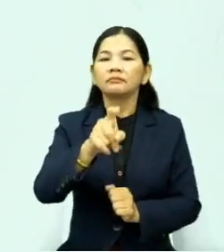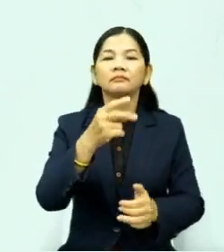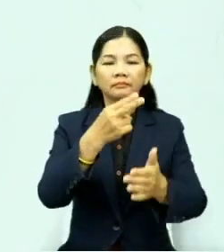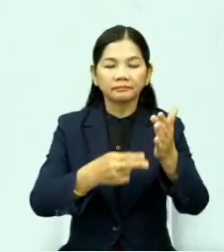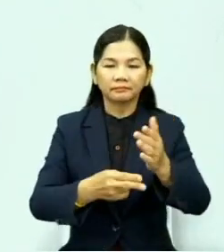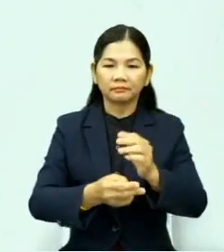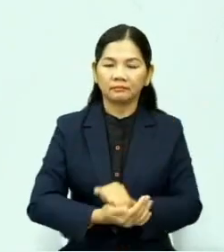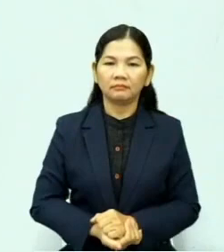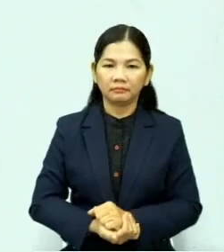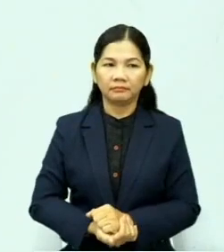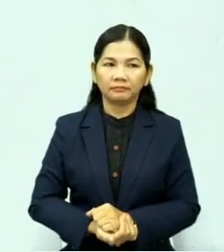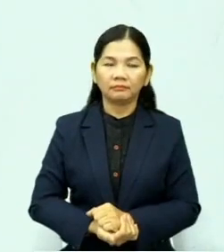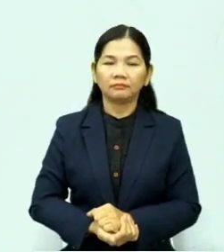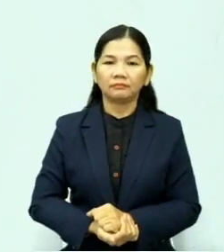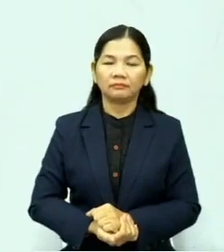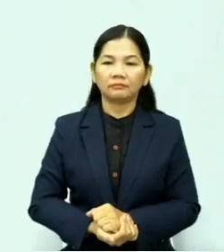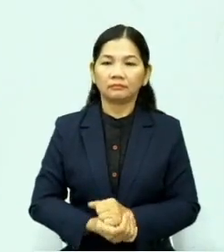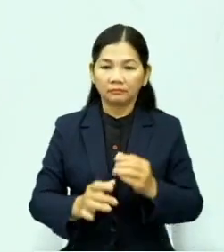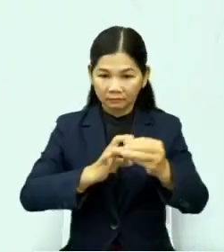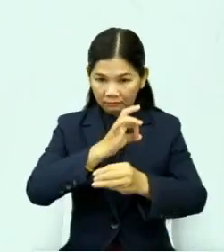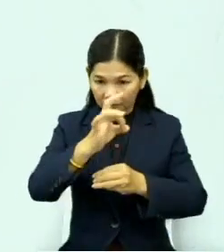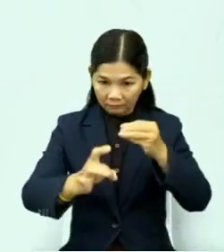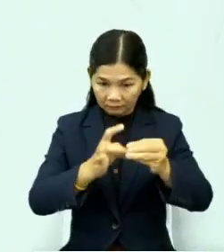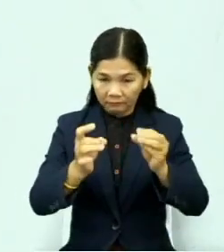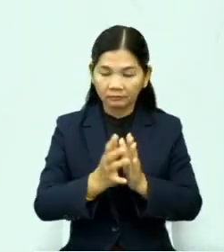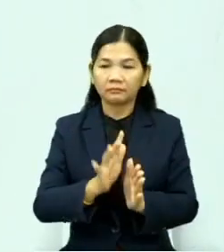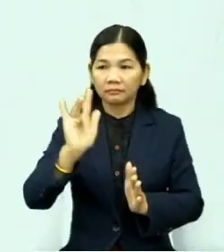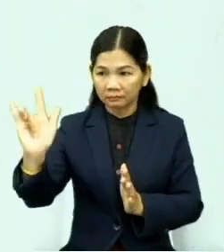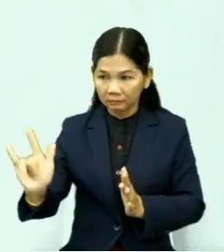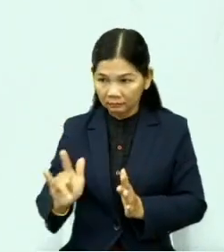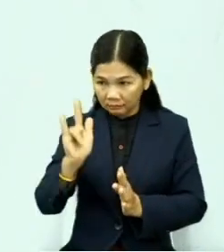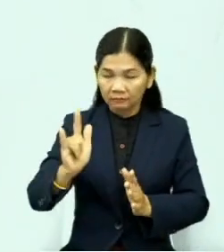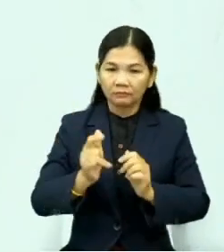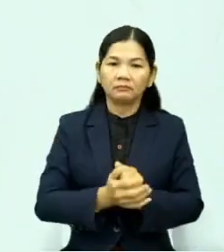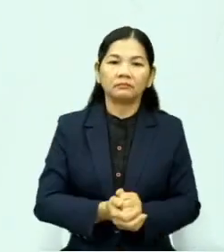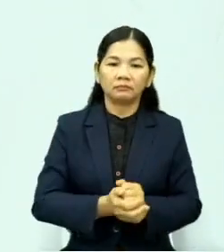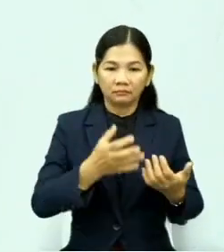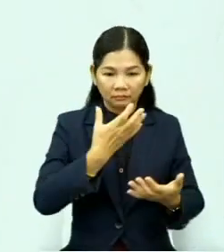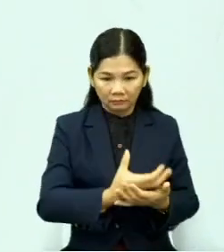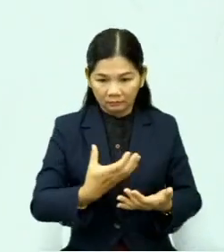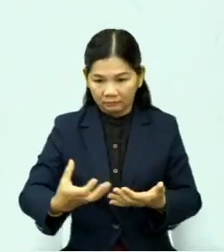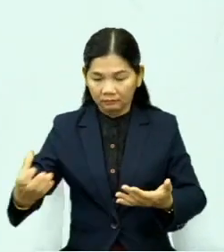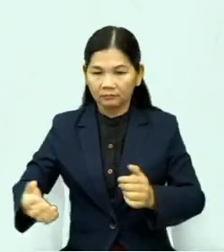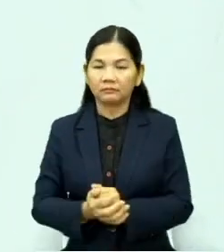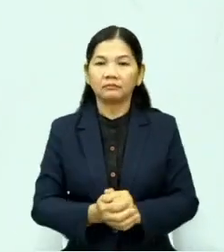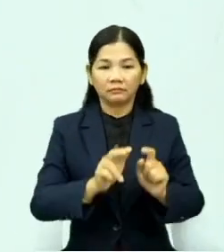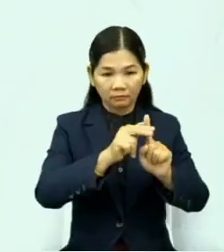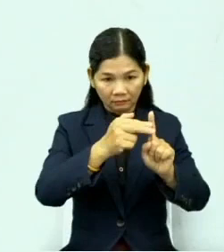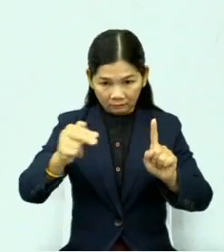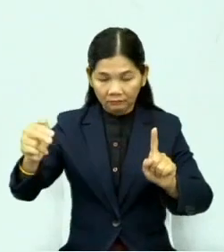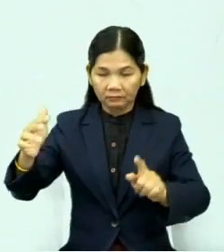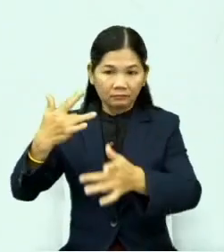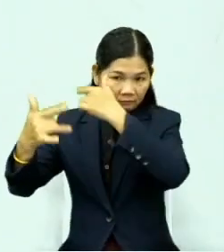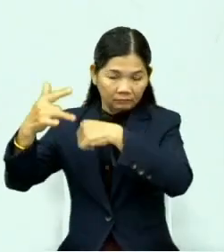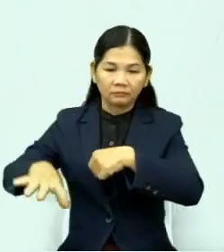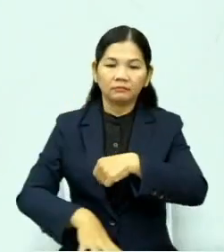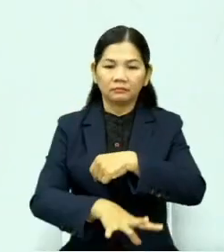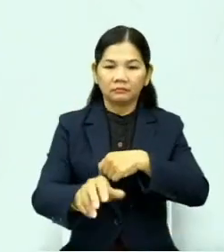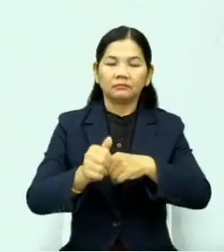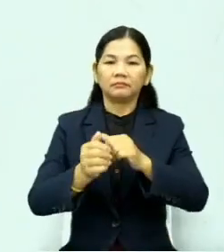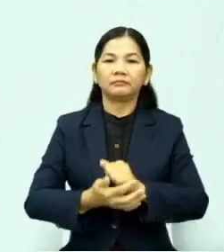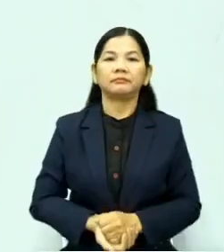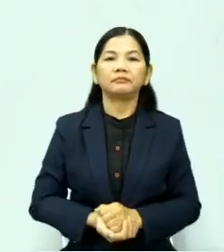vấy tư con Chà cứ kì xua ẩm bí chà ca pra ឧបករណ៍និងបទភ្លេងខ្មែរចាអញ្